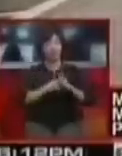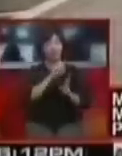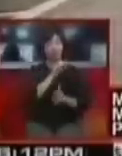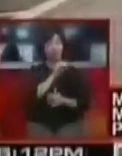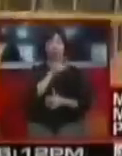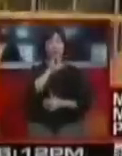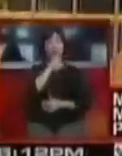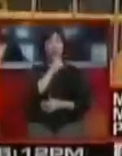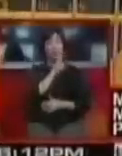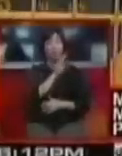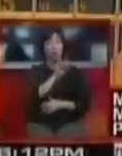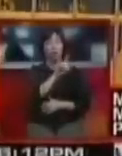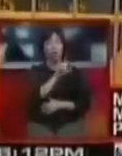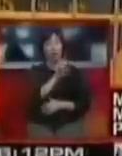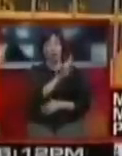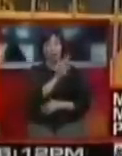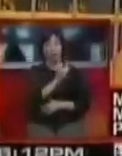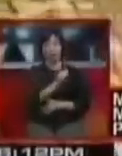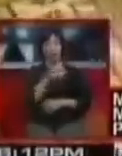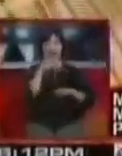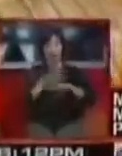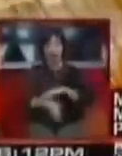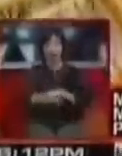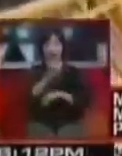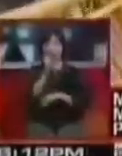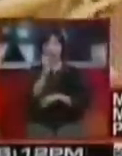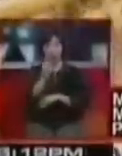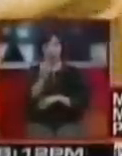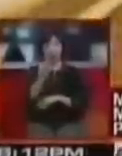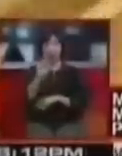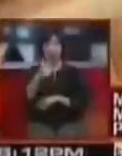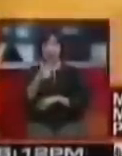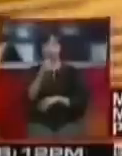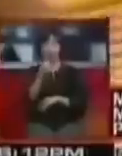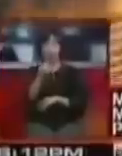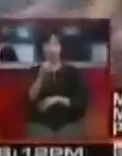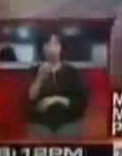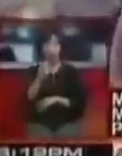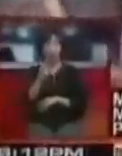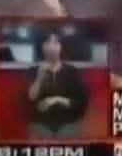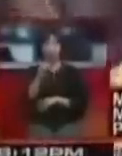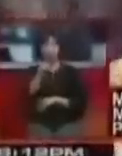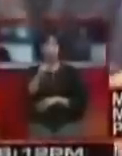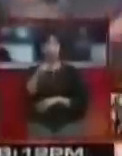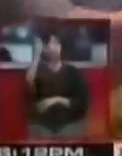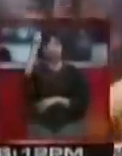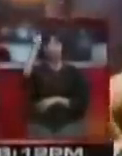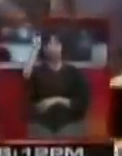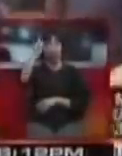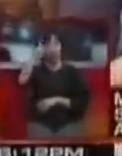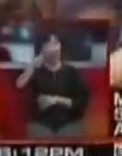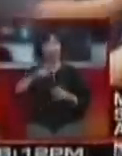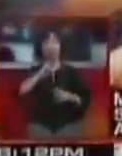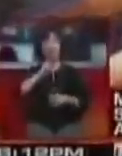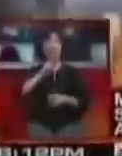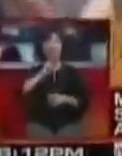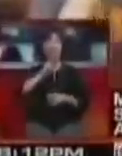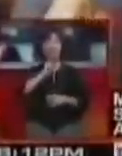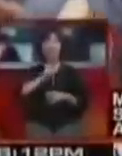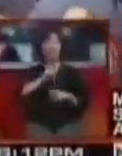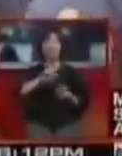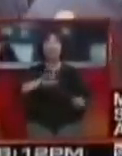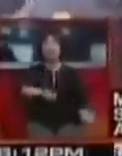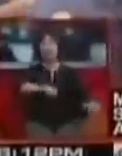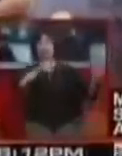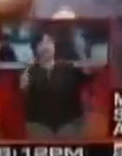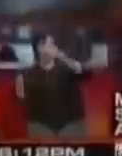Naunahan man ang harang ng mga pulis makalampas ng Evergotesco, hindi nagpatinag ang mga militante. Agad nilang sinira ang mga metal at concrete barrier